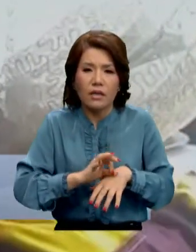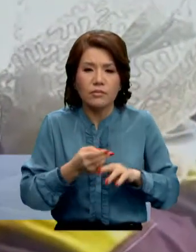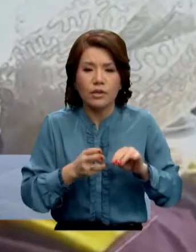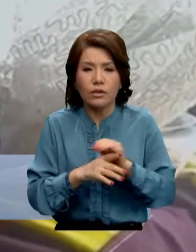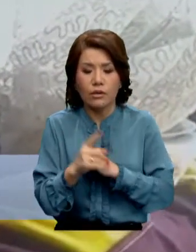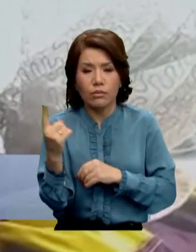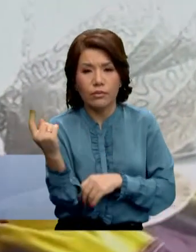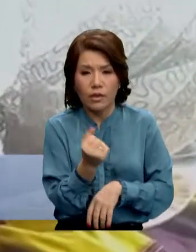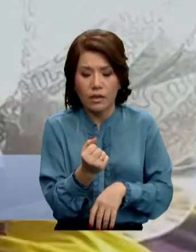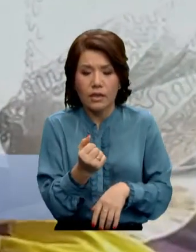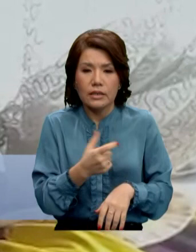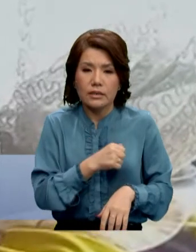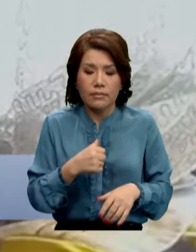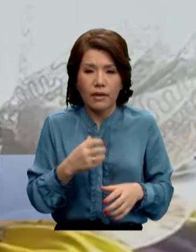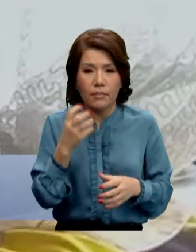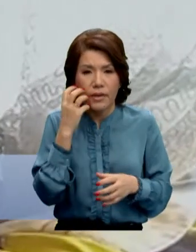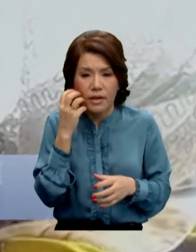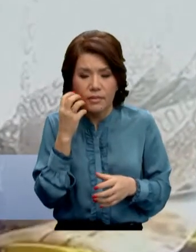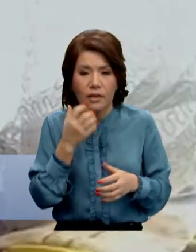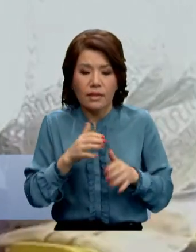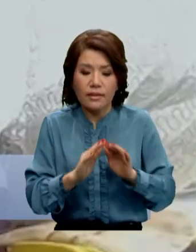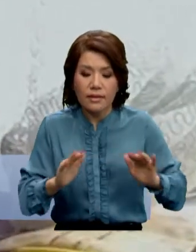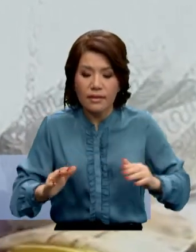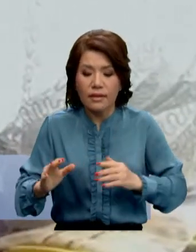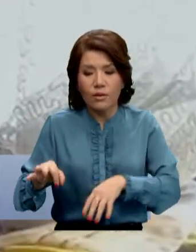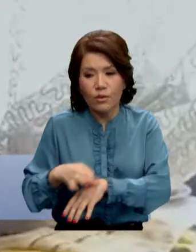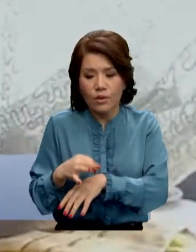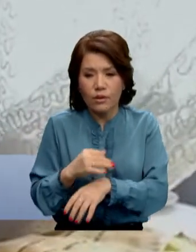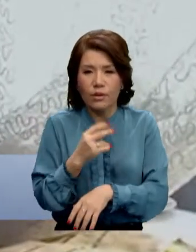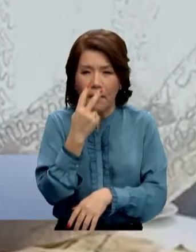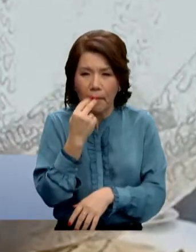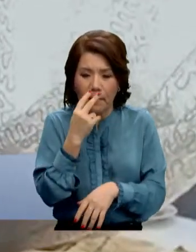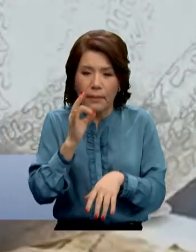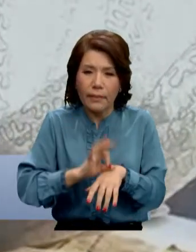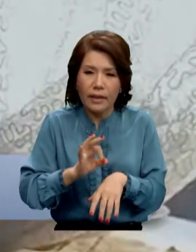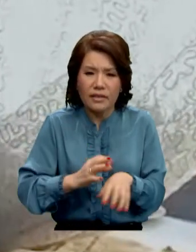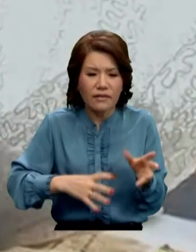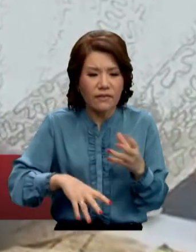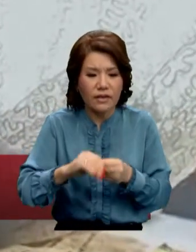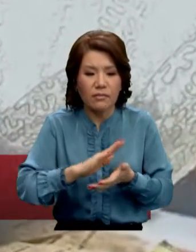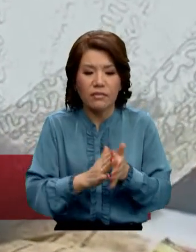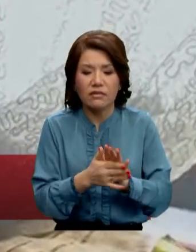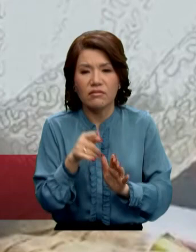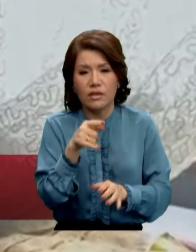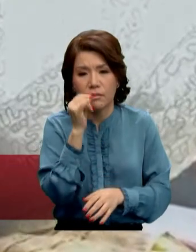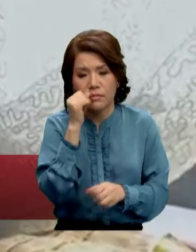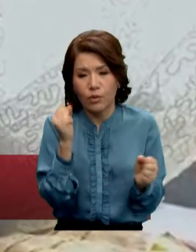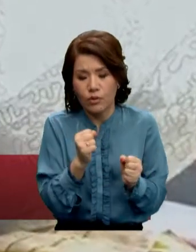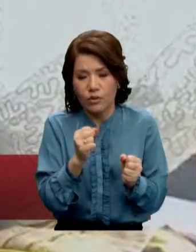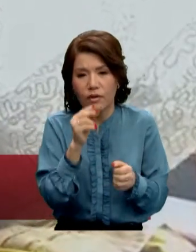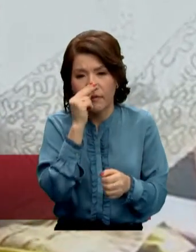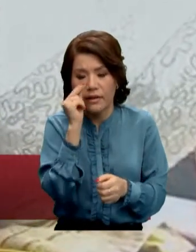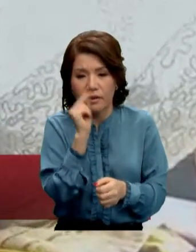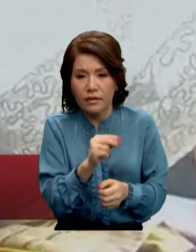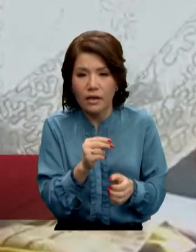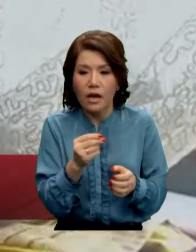бір апта болды, өзімнің аяғым ауыр. Балаларым мен жолдасымда тұмауратып жатыр, бәрі осы суықтан. Әкімдіктен келгендер